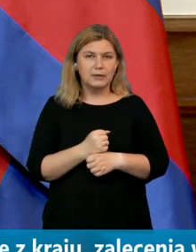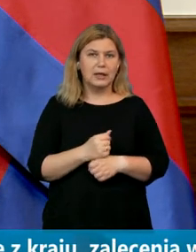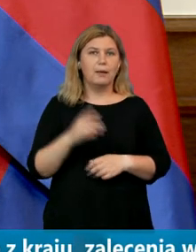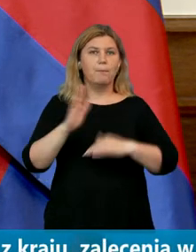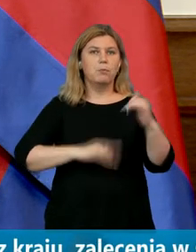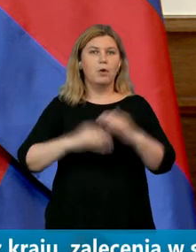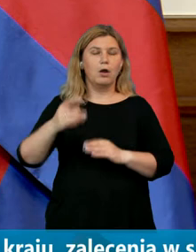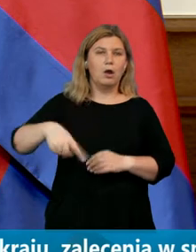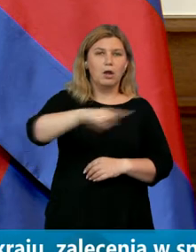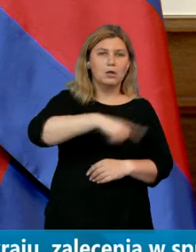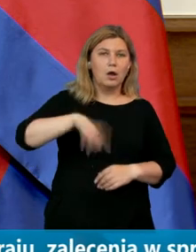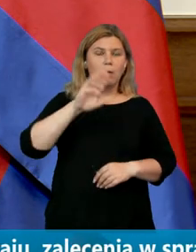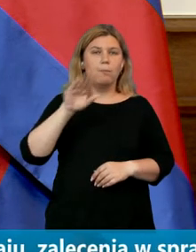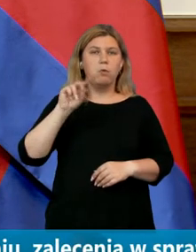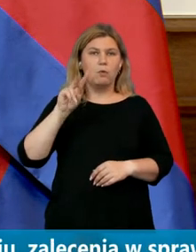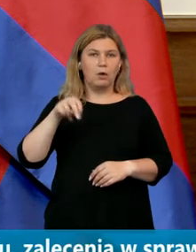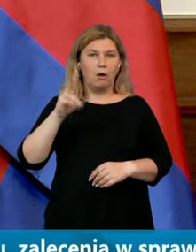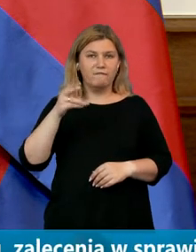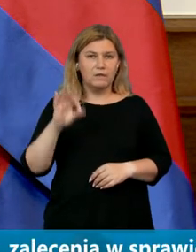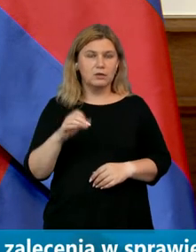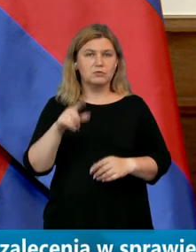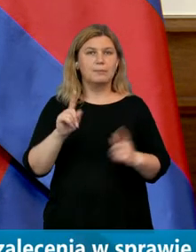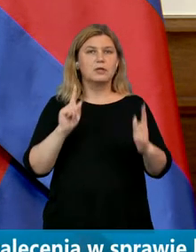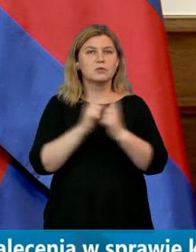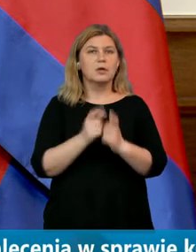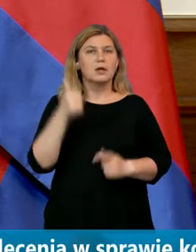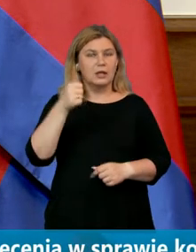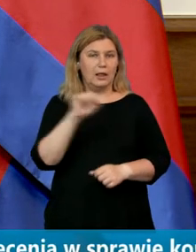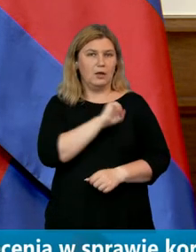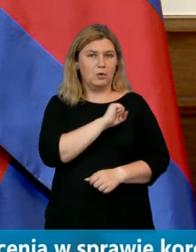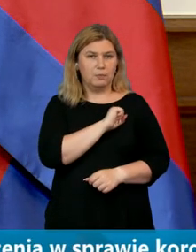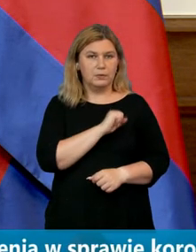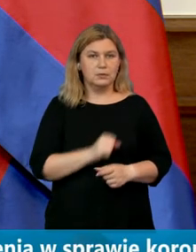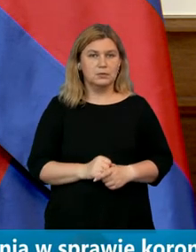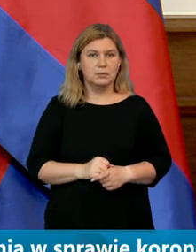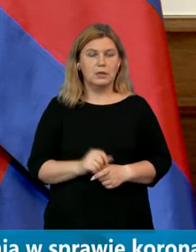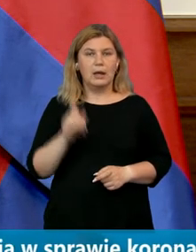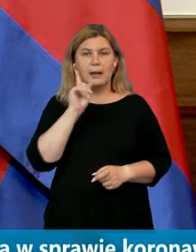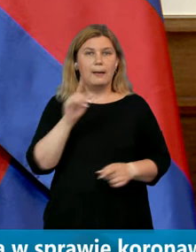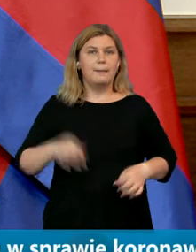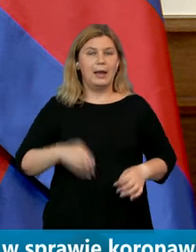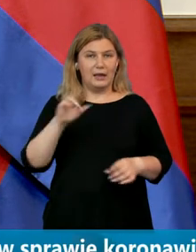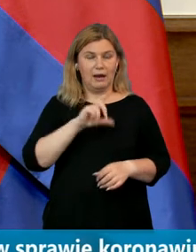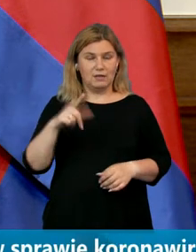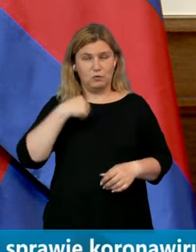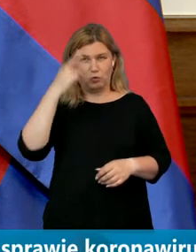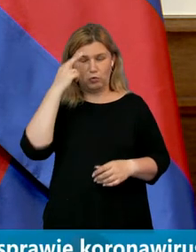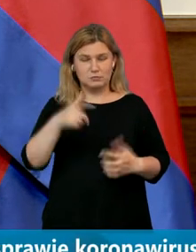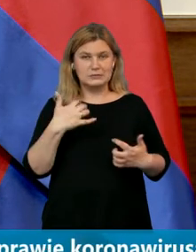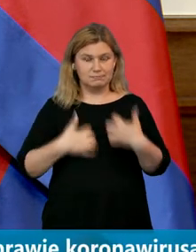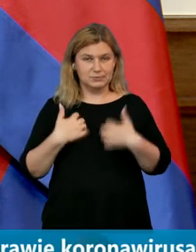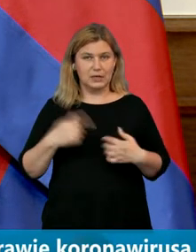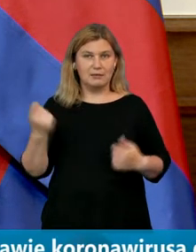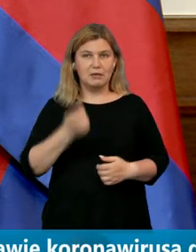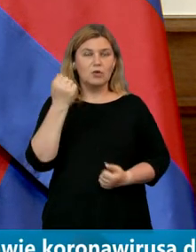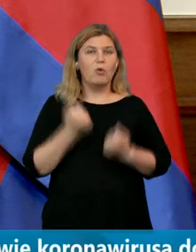na osiedlu Bukowym i czy istnieje szansa, żeby spotkać tam chociaż jednego robotnika? Panie Rafale, rozumiem irytację, bo jeździ się ciężko